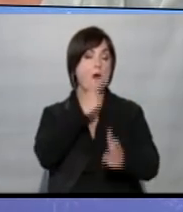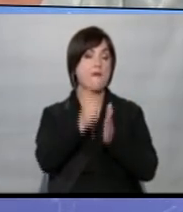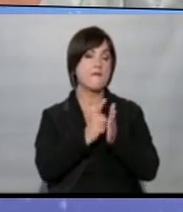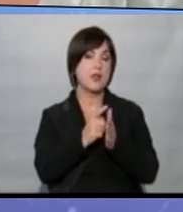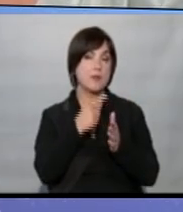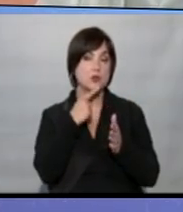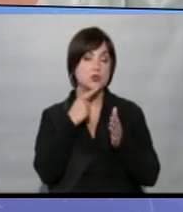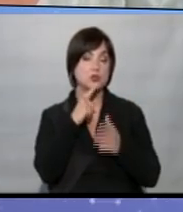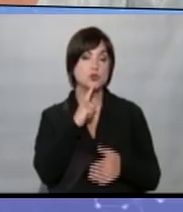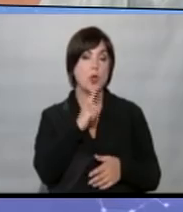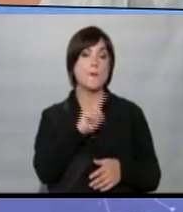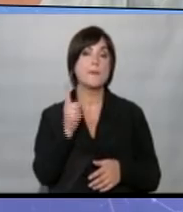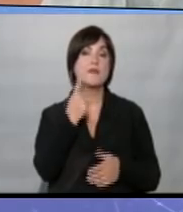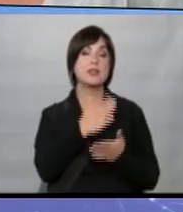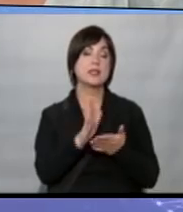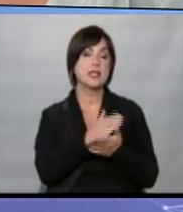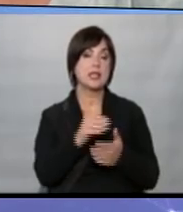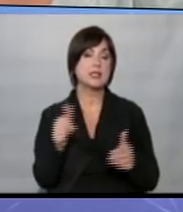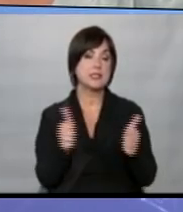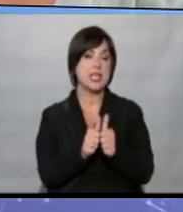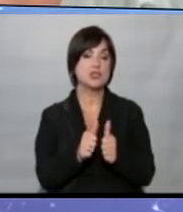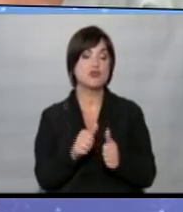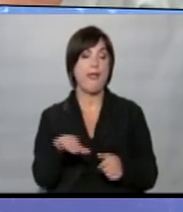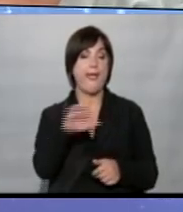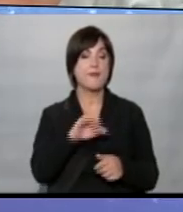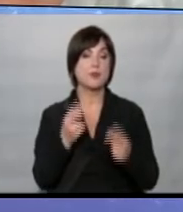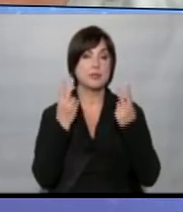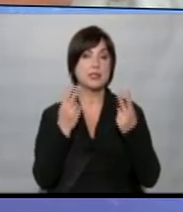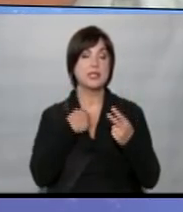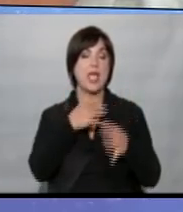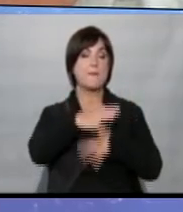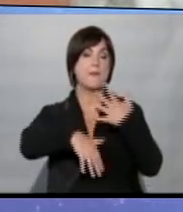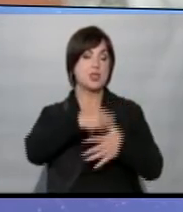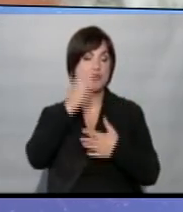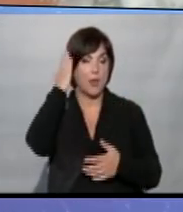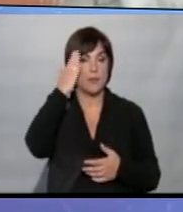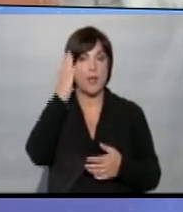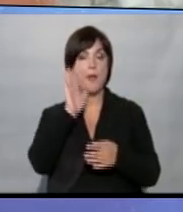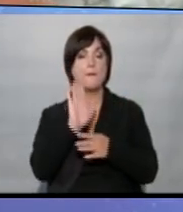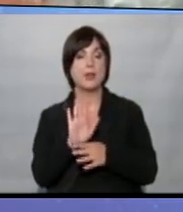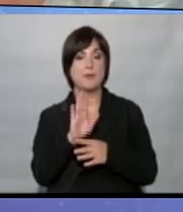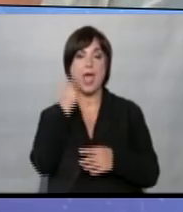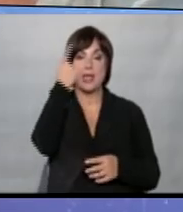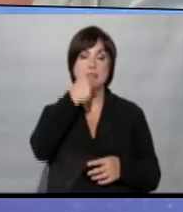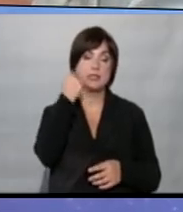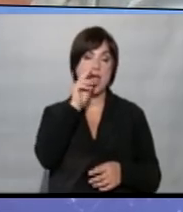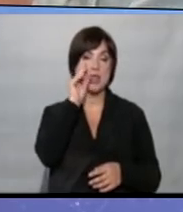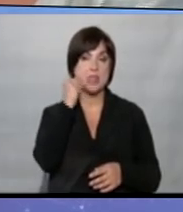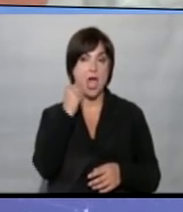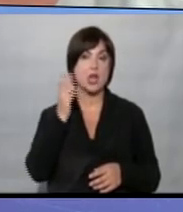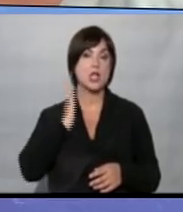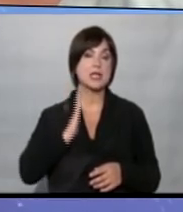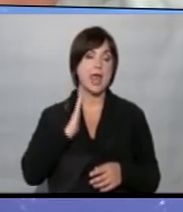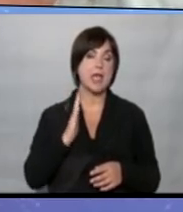тоа што прво не ги делиме заедничките европски вредности. Ние мешаме поими припадност, идентитет, народ,